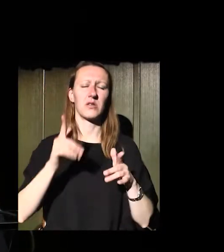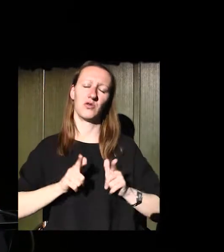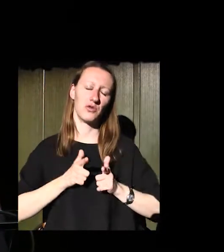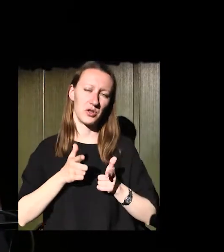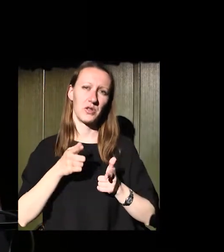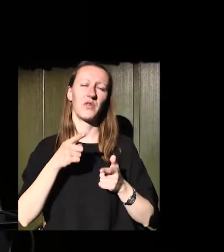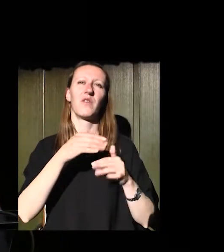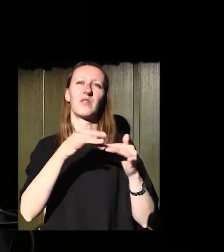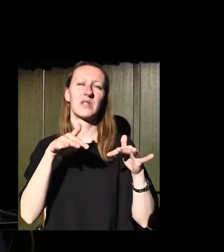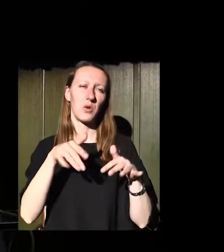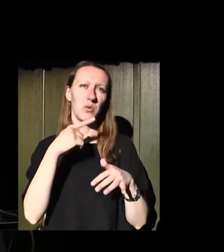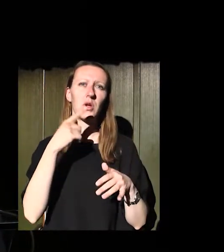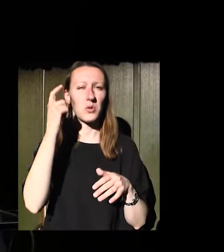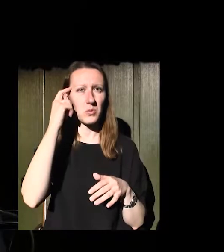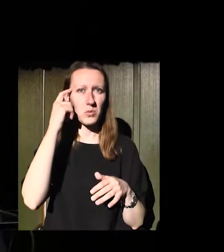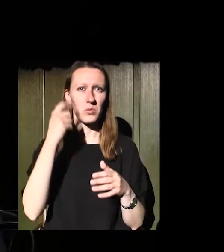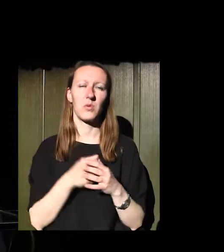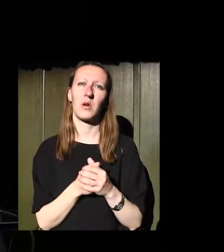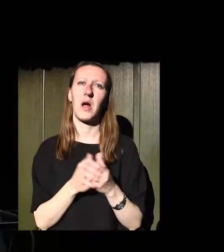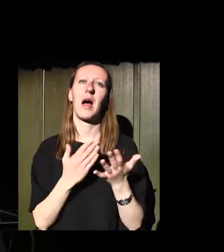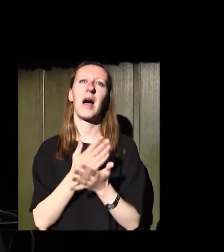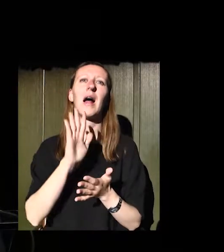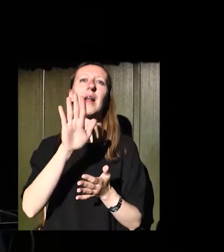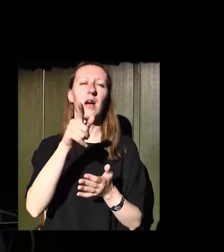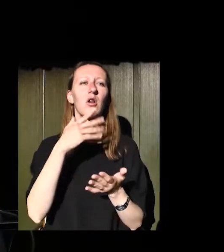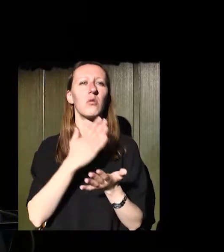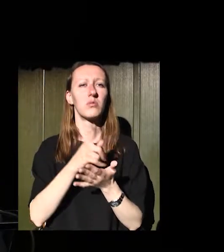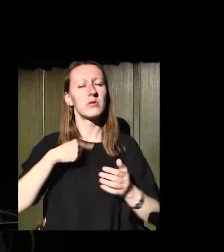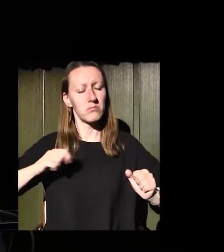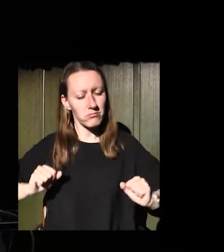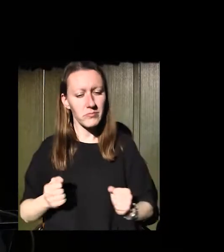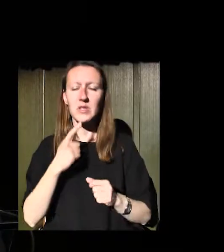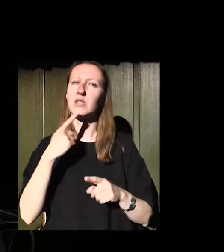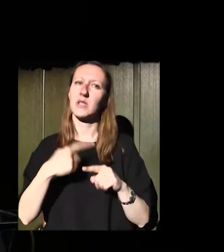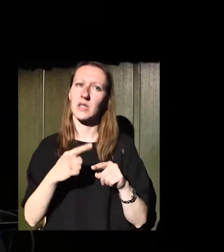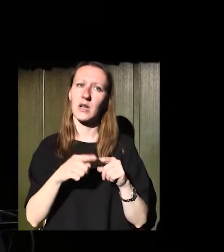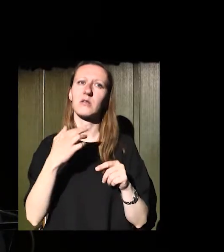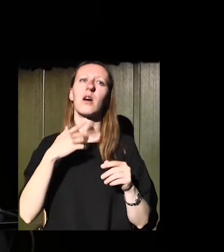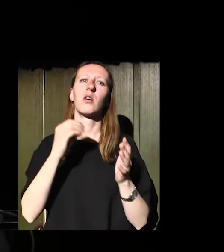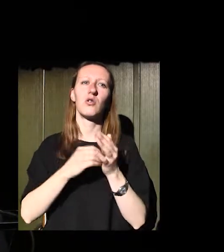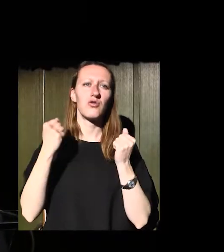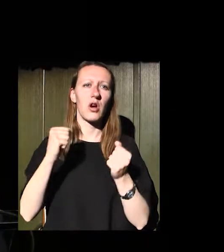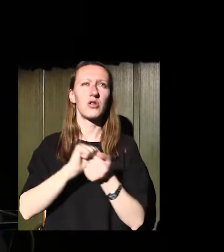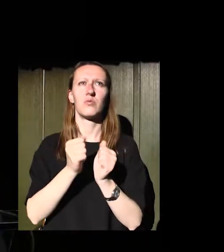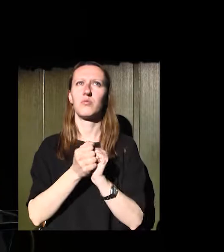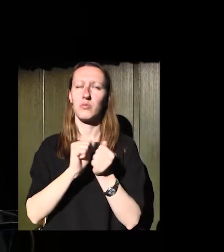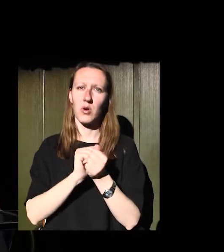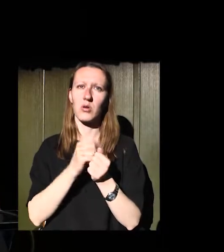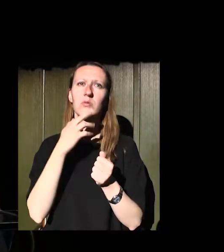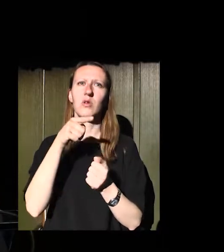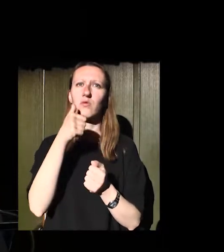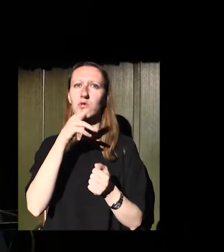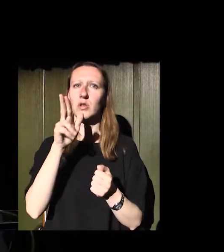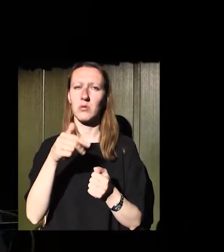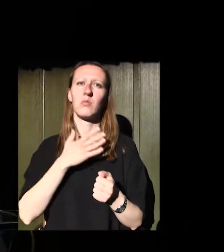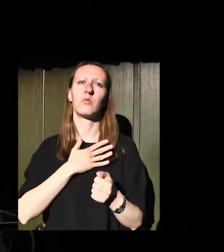prijetnju suživota različitih naroda i kultura. Ali neka nam to bude poticaj i motiv da se još jače borimo